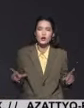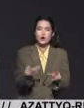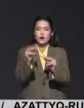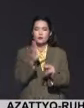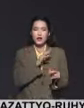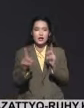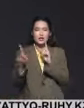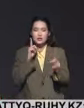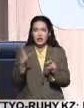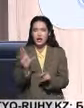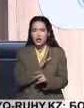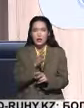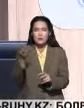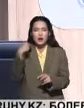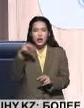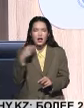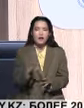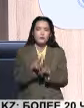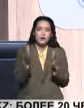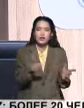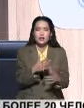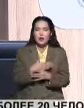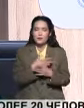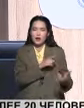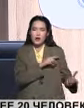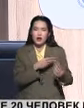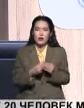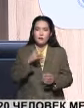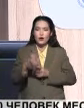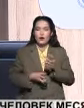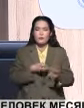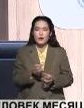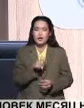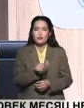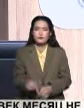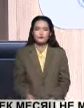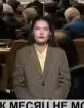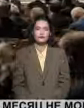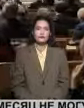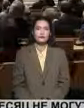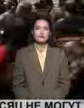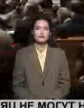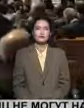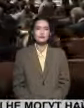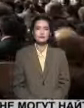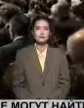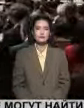саммите. Президент вновь подчеркнул, что наша страна готова к сотрудничеству с международными партнерами. Анара Сюмбаева, Астана